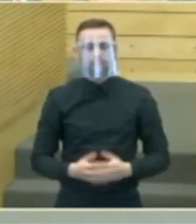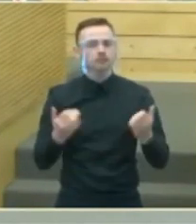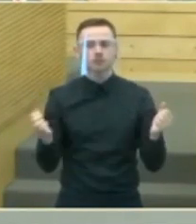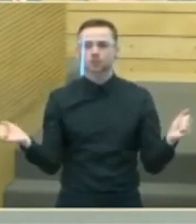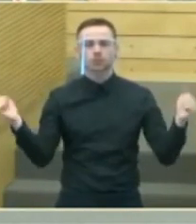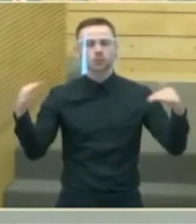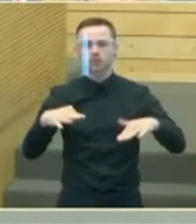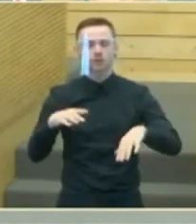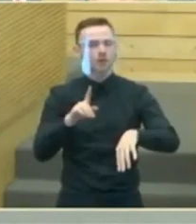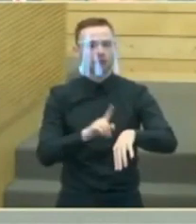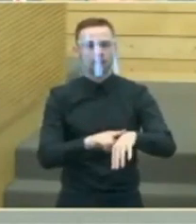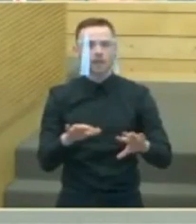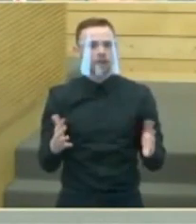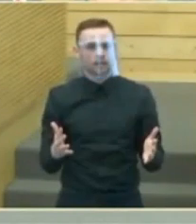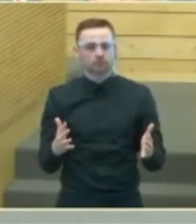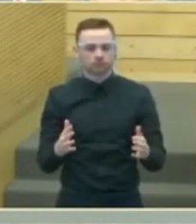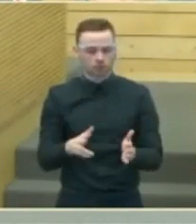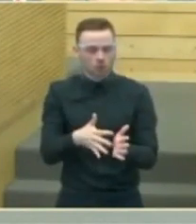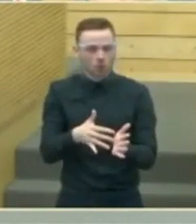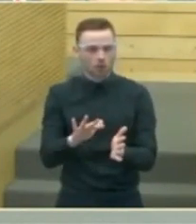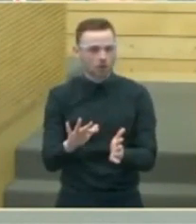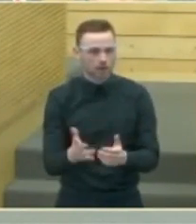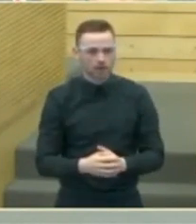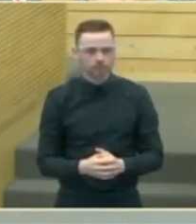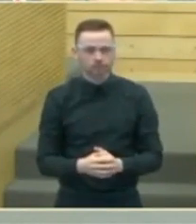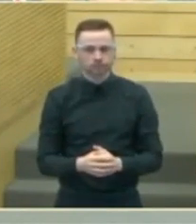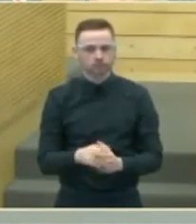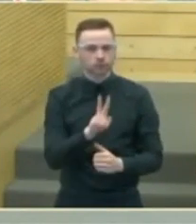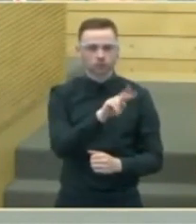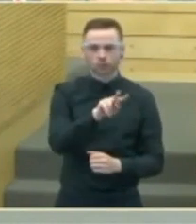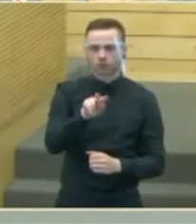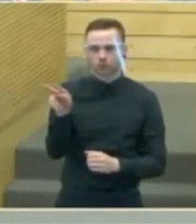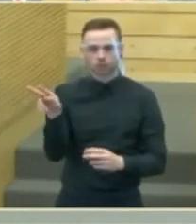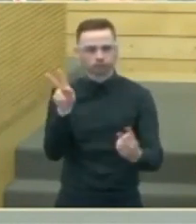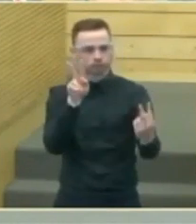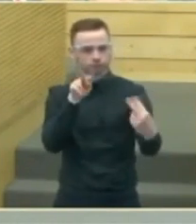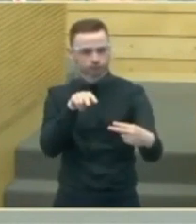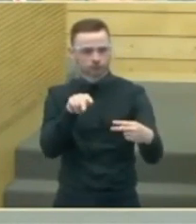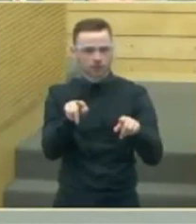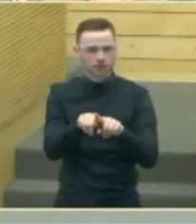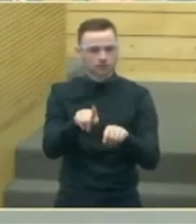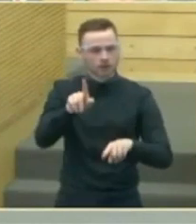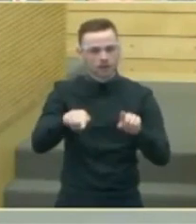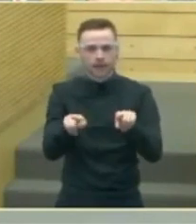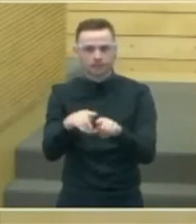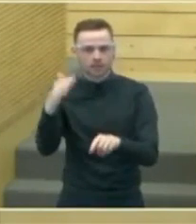Susitinkame šiandien tarsi ant slenksčio, žiūrėdami vieni į kitus, lyg į svetimus kartais.